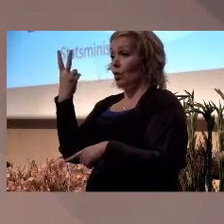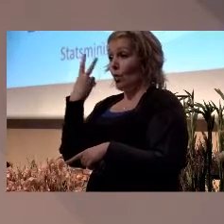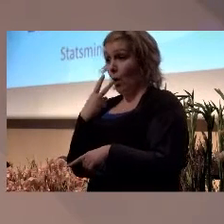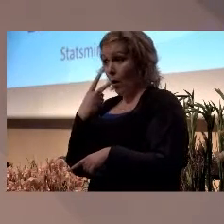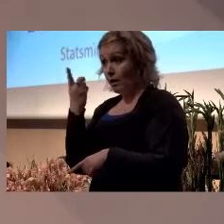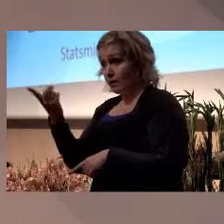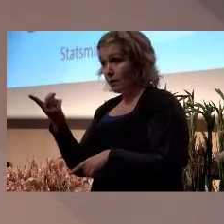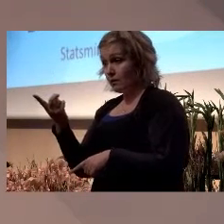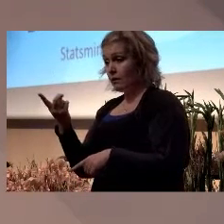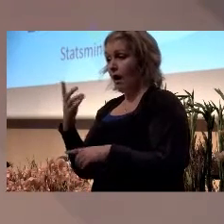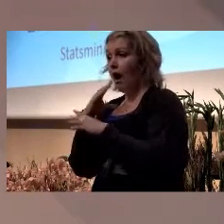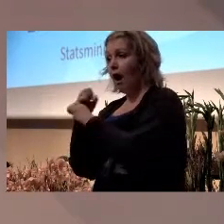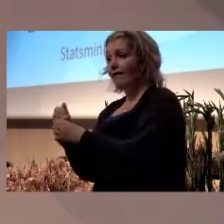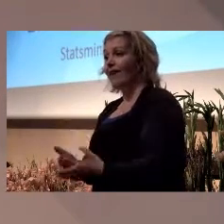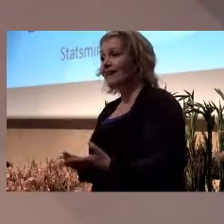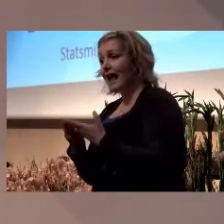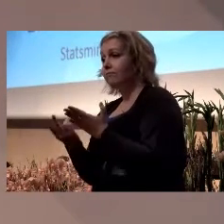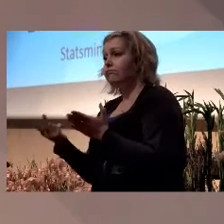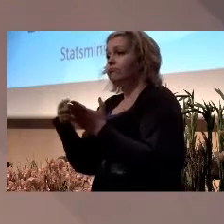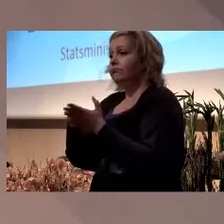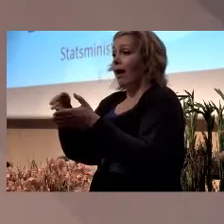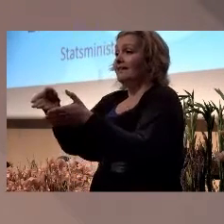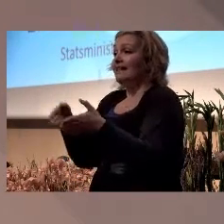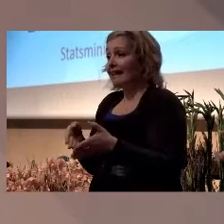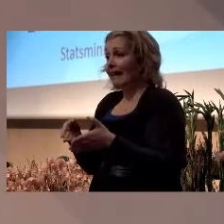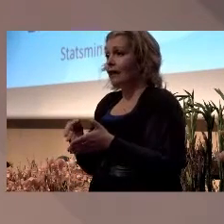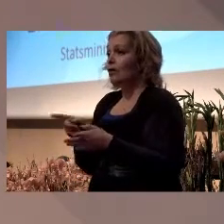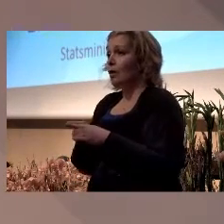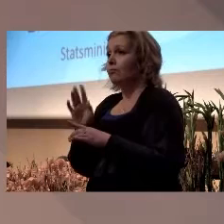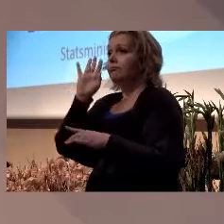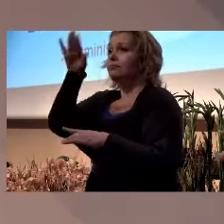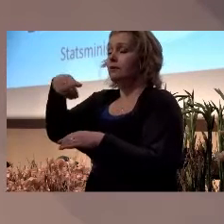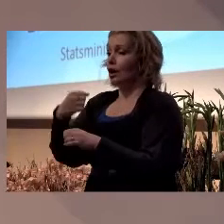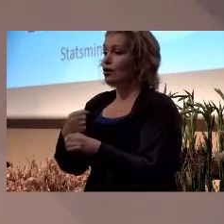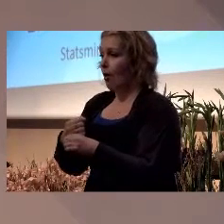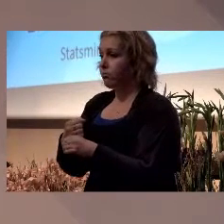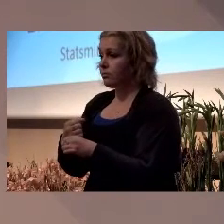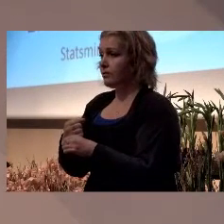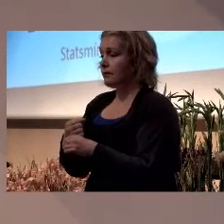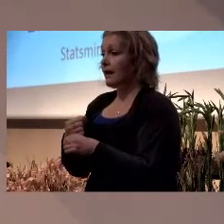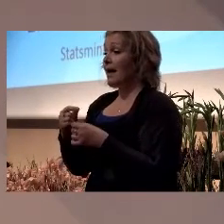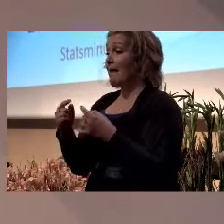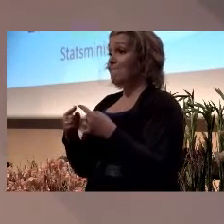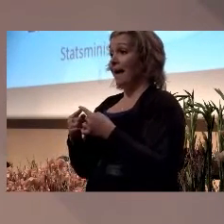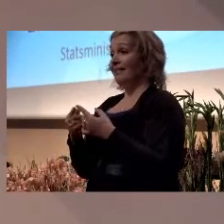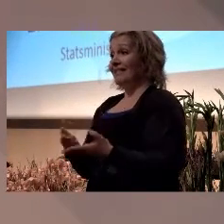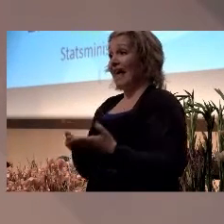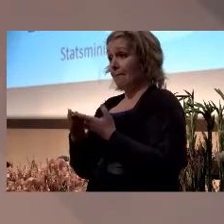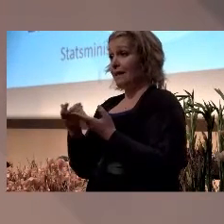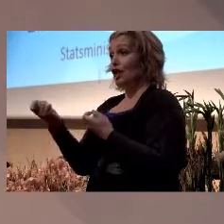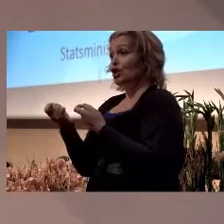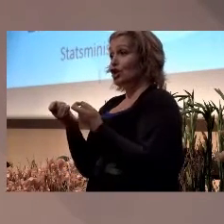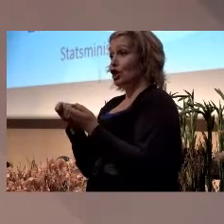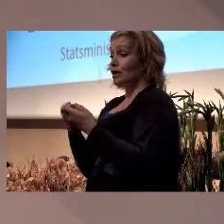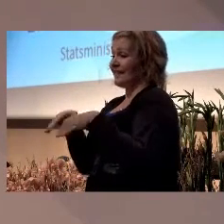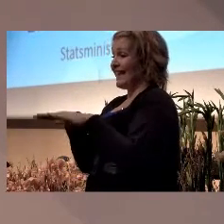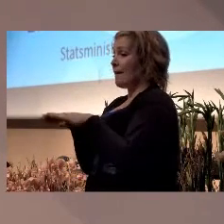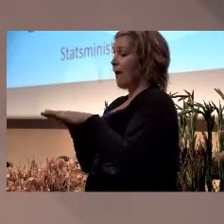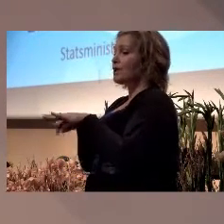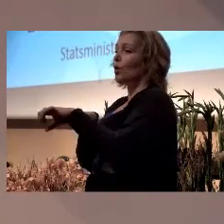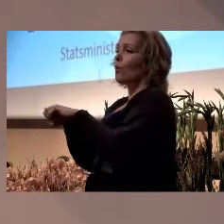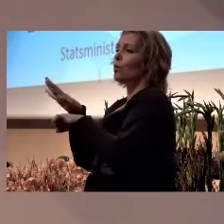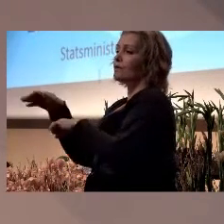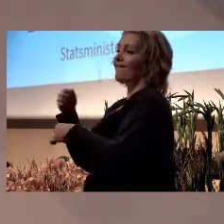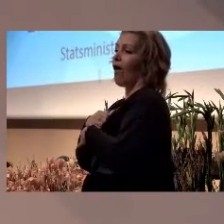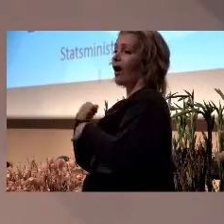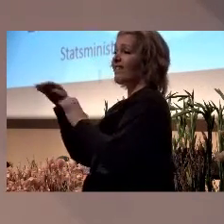år gammel, avhengig av hjelp for å komme seg opp av sengen, for å komme seg på jobb. Med hjelpen er altså styrt og tilpasset